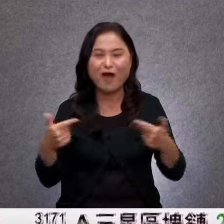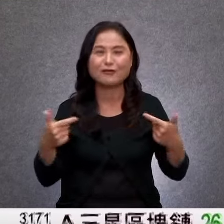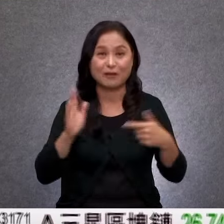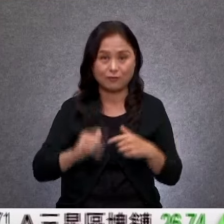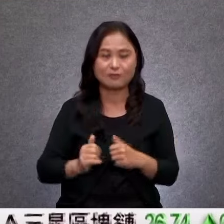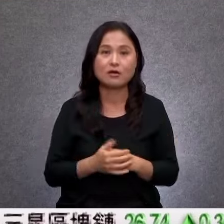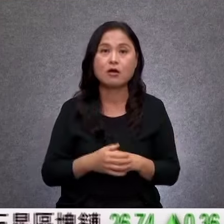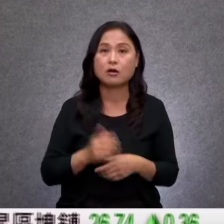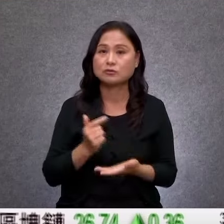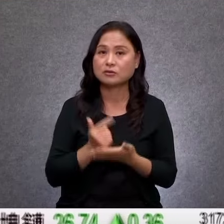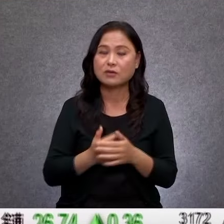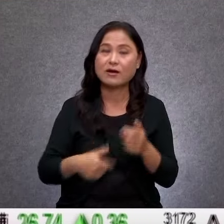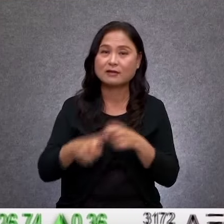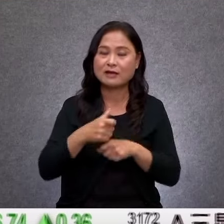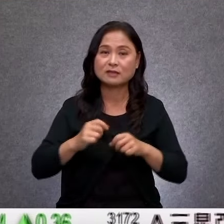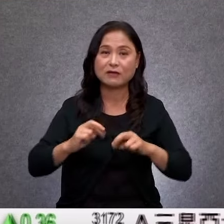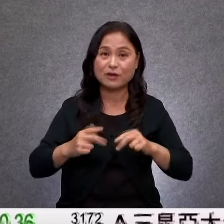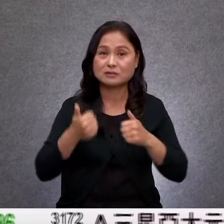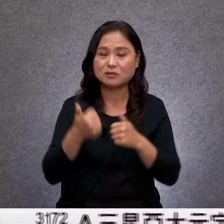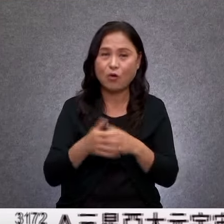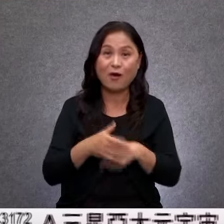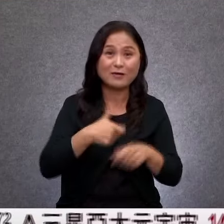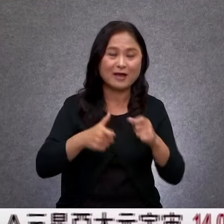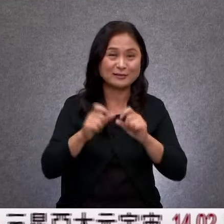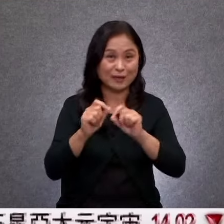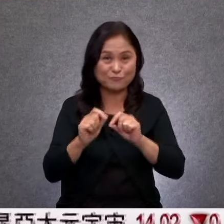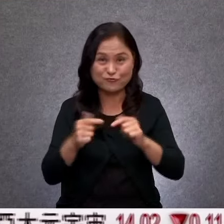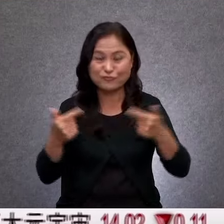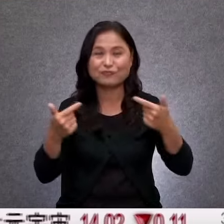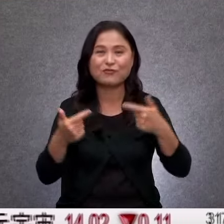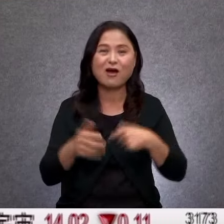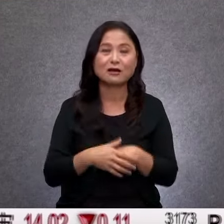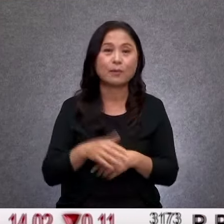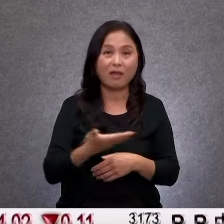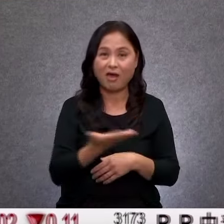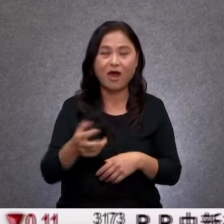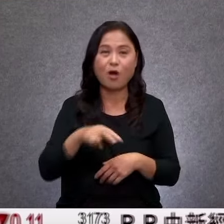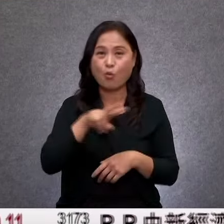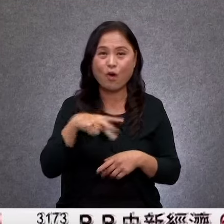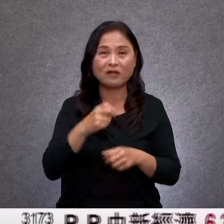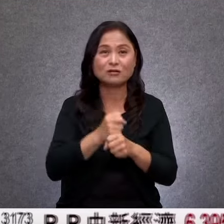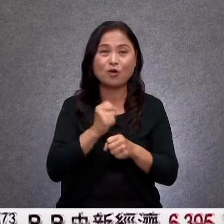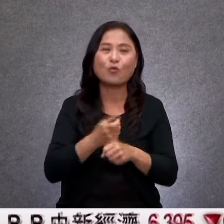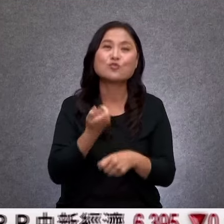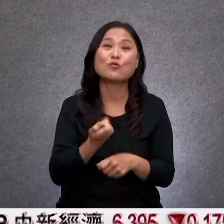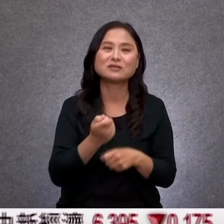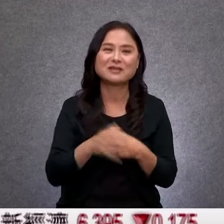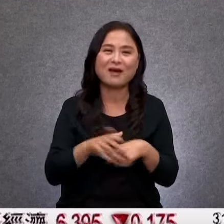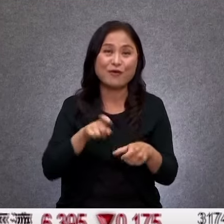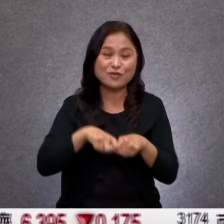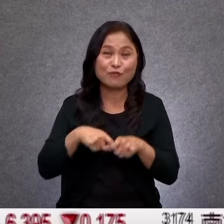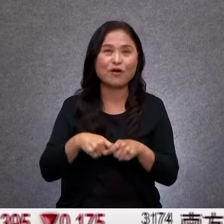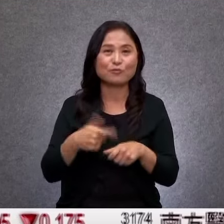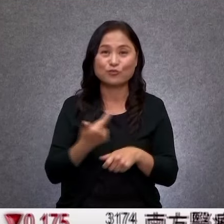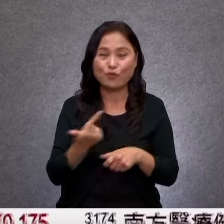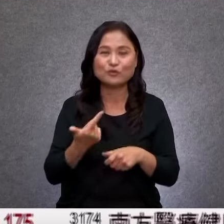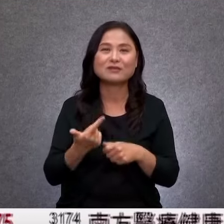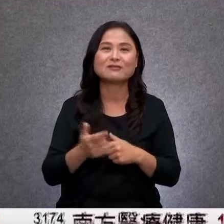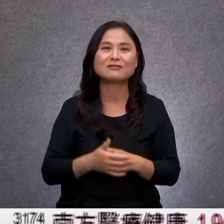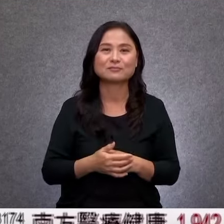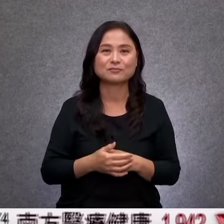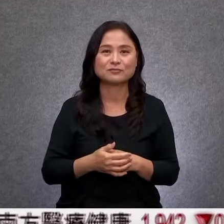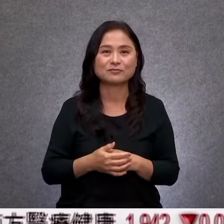嘅蛋糕做大。最重要咧就係經濟發展得好，個經濟蛋糕做大，大家揾工容易啲、好